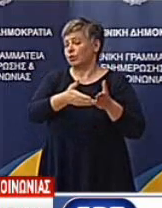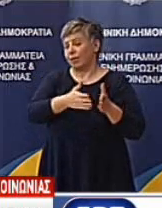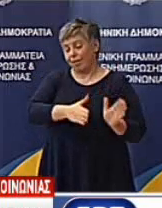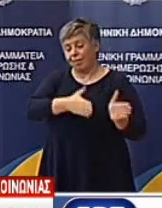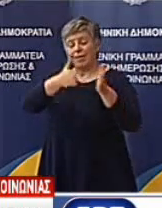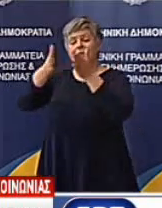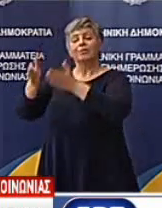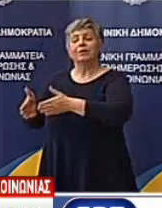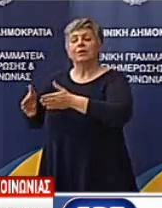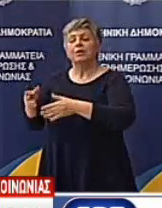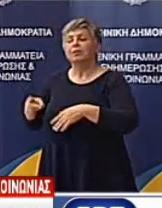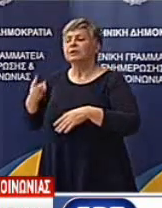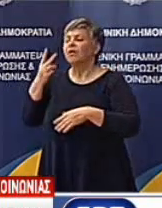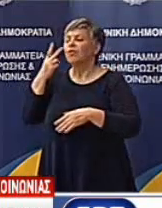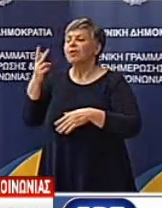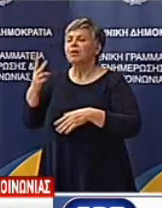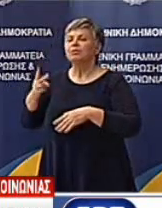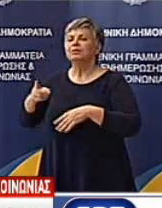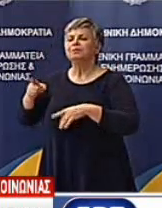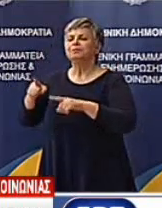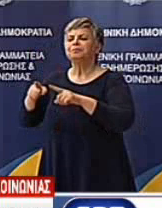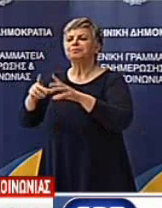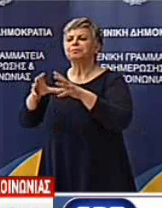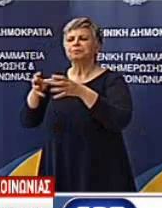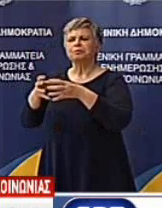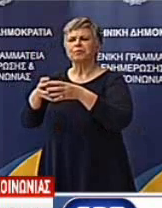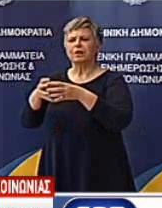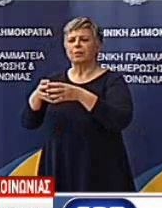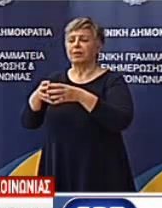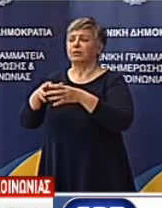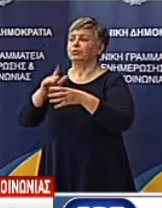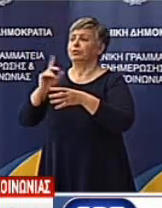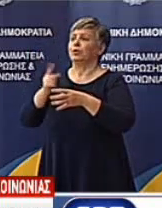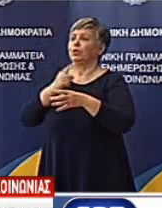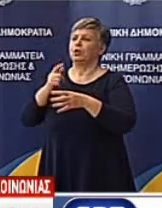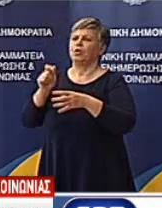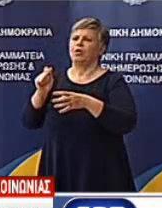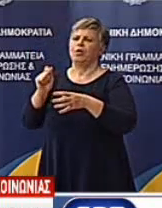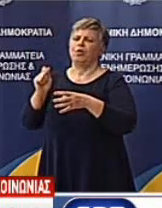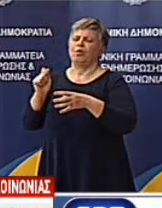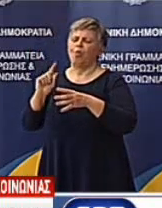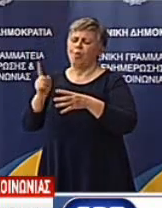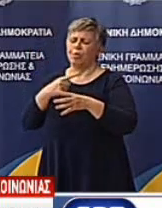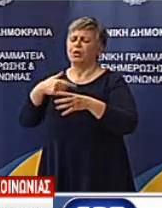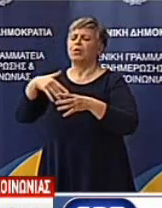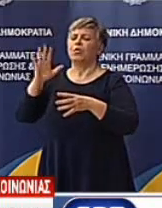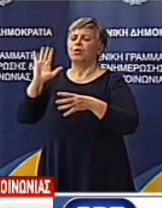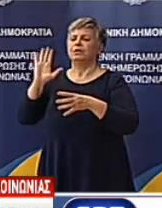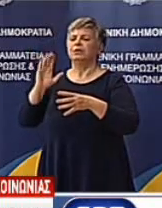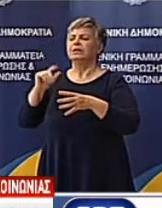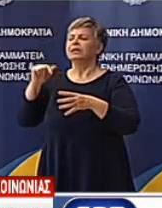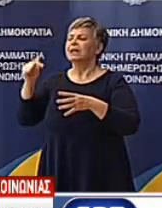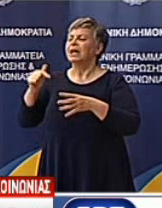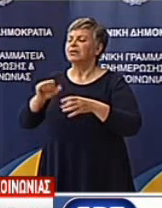βλέπουμε ομάδες, όχι παντού, να προσπαθούν να τορπιλήσουν το διάλογο με